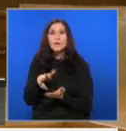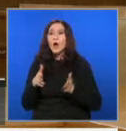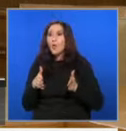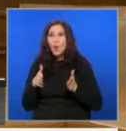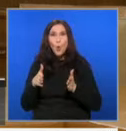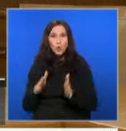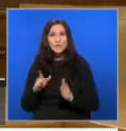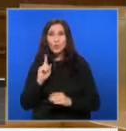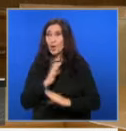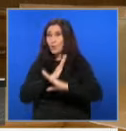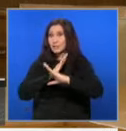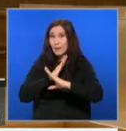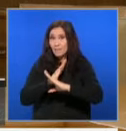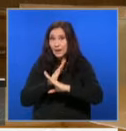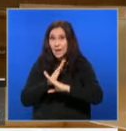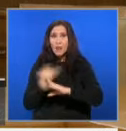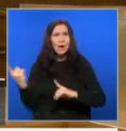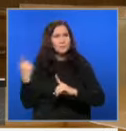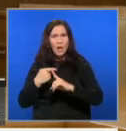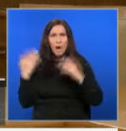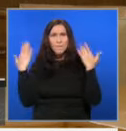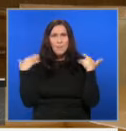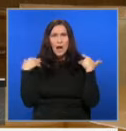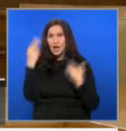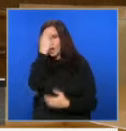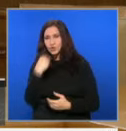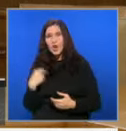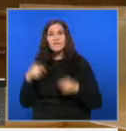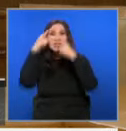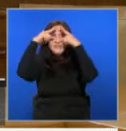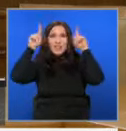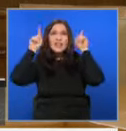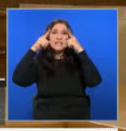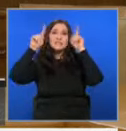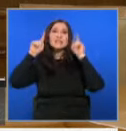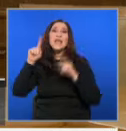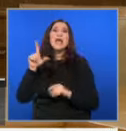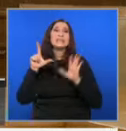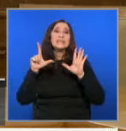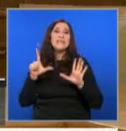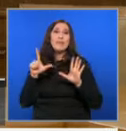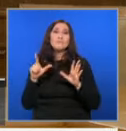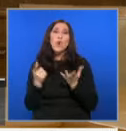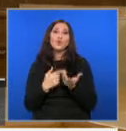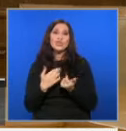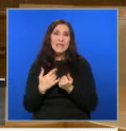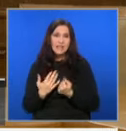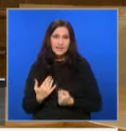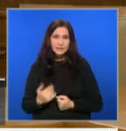уличката, която е забранена, от към парка, там църквата Свети Седмочисленици.